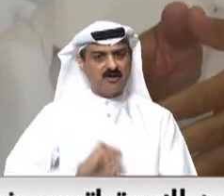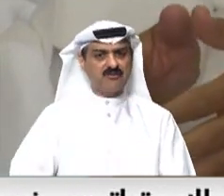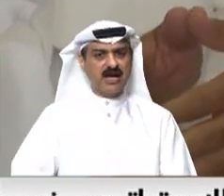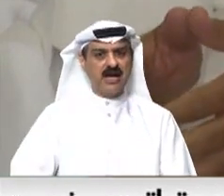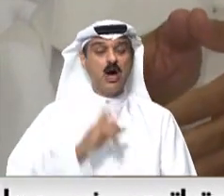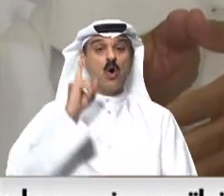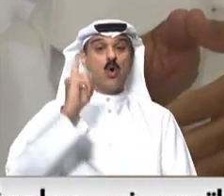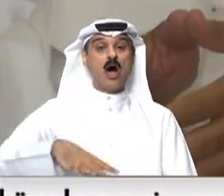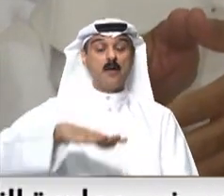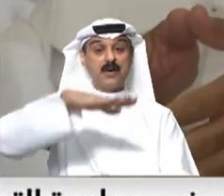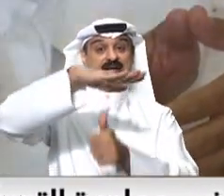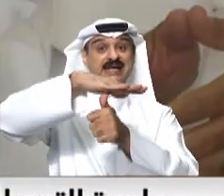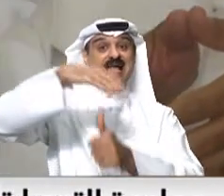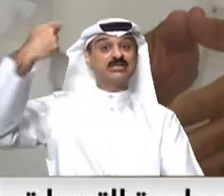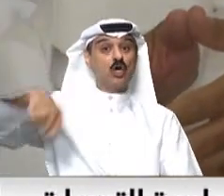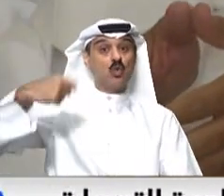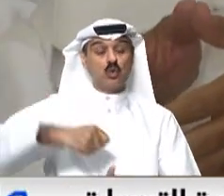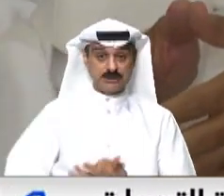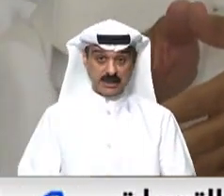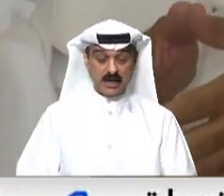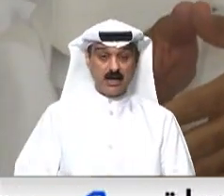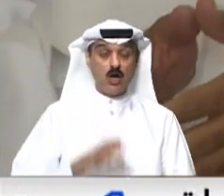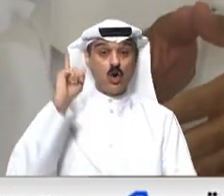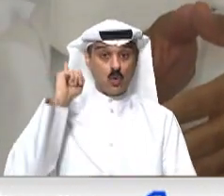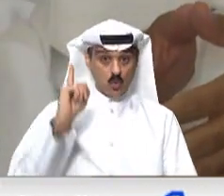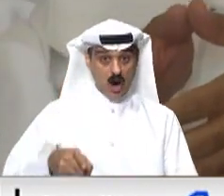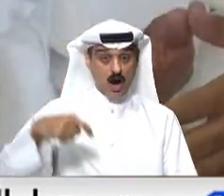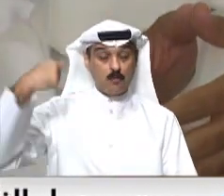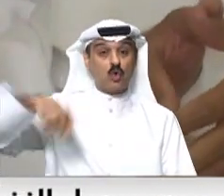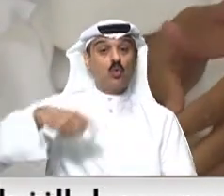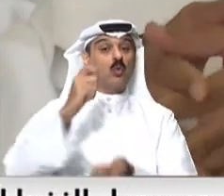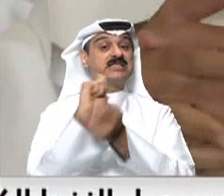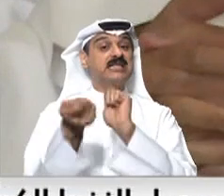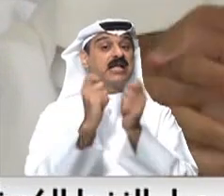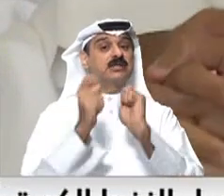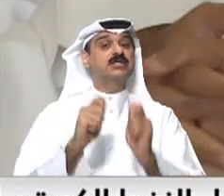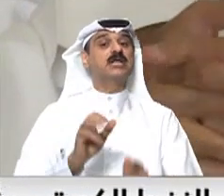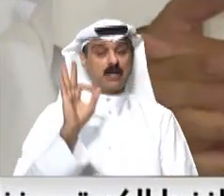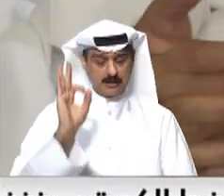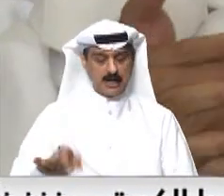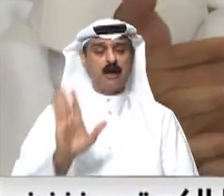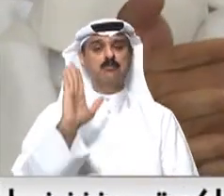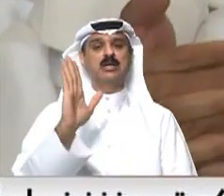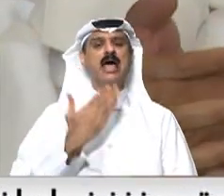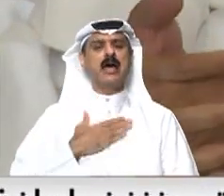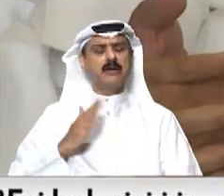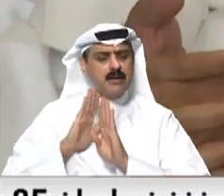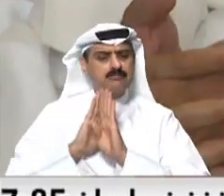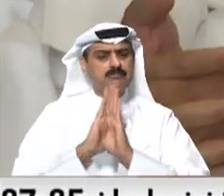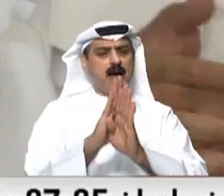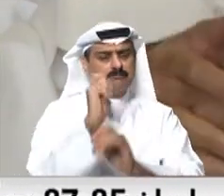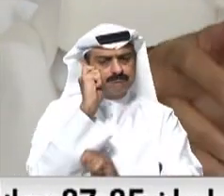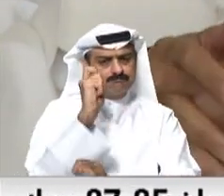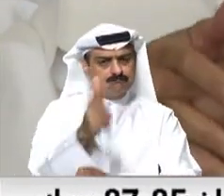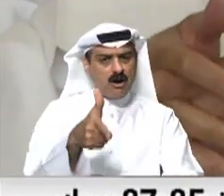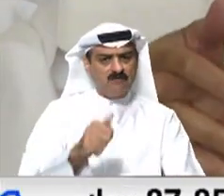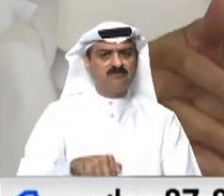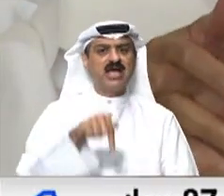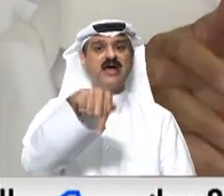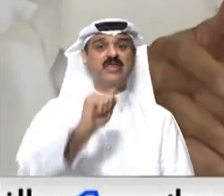الوزراء، معالي وزير الشباب، وزير التجارة. بإذن الله كل إمكانياتنا مسخرة لكم، كل نبي منكم